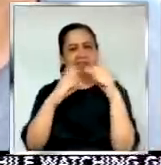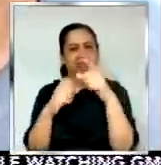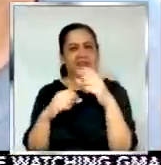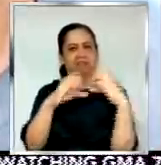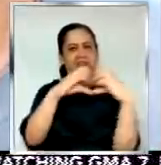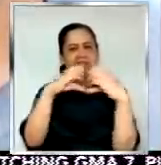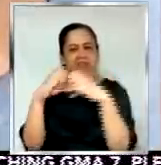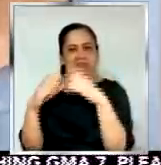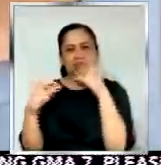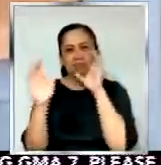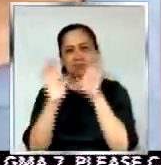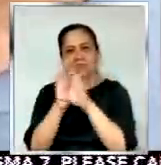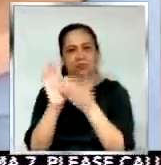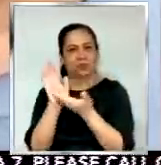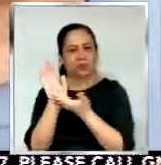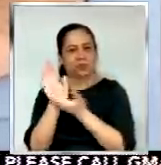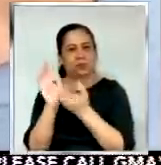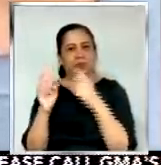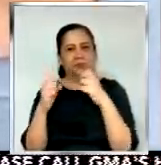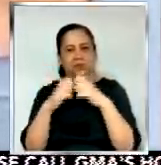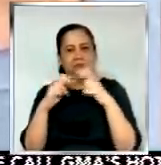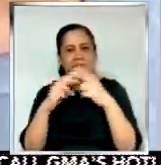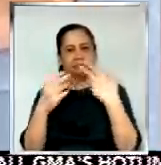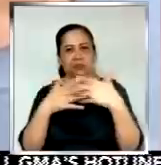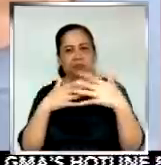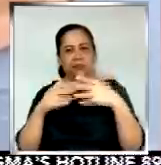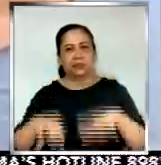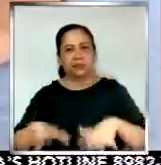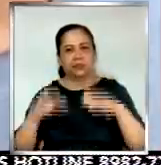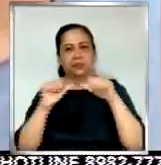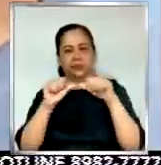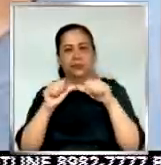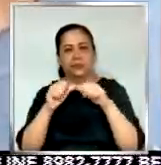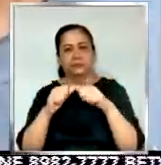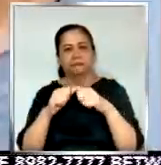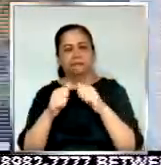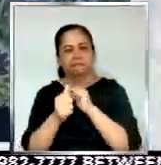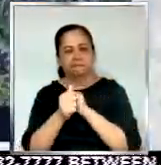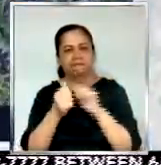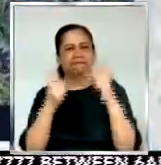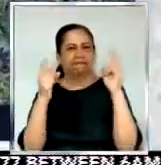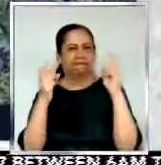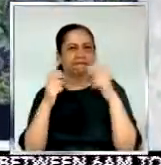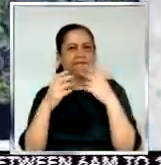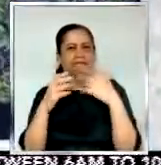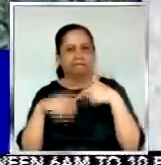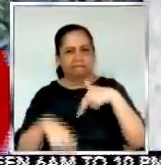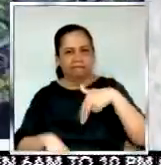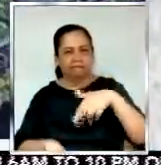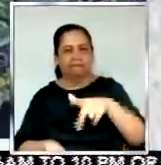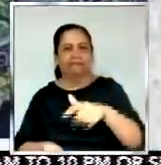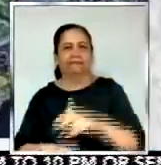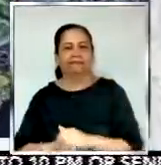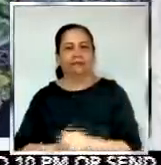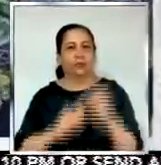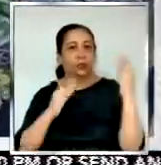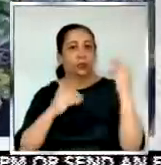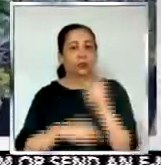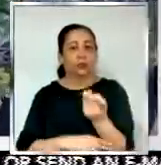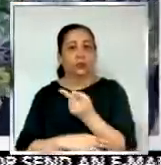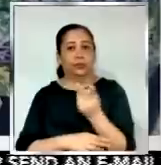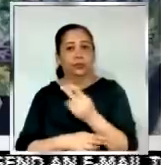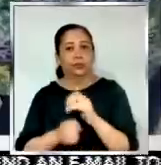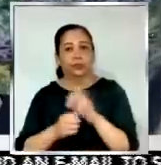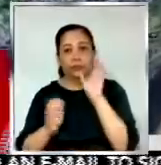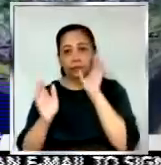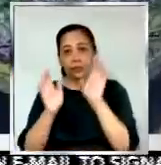na kahit mayroong baha pero patuloy rin silang dumadaan o lumalakad. Umaasa ang dalawa na ang mga litratong